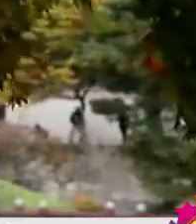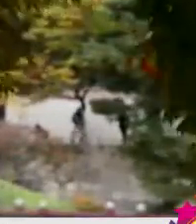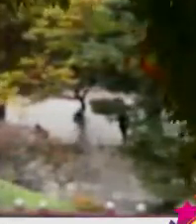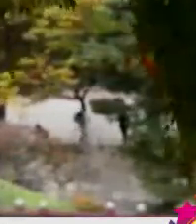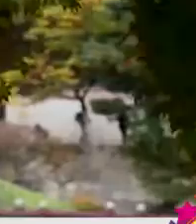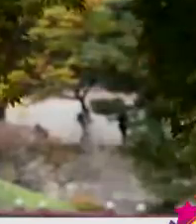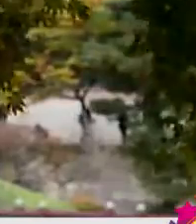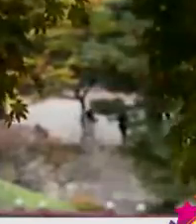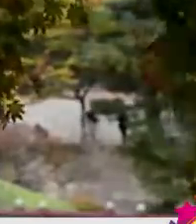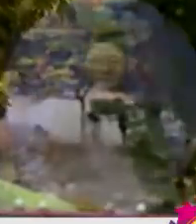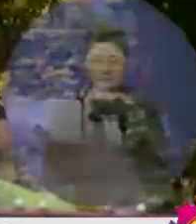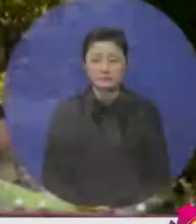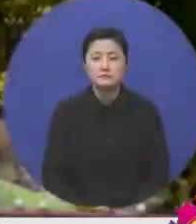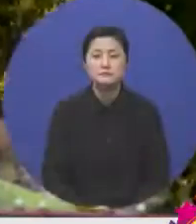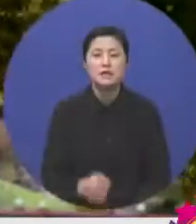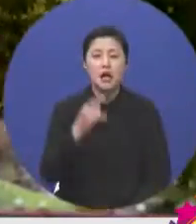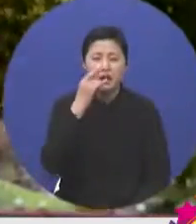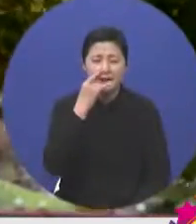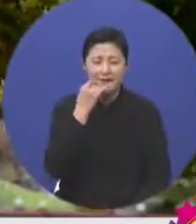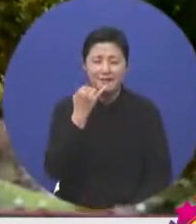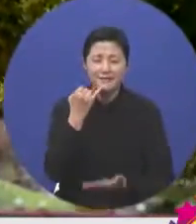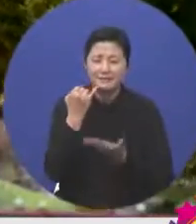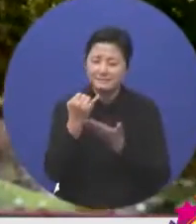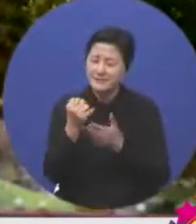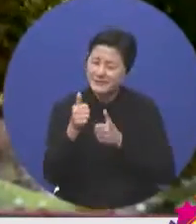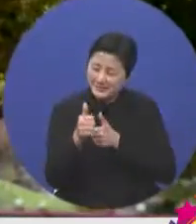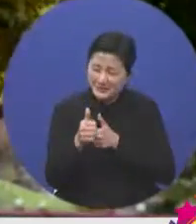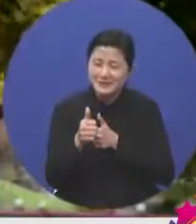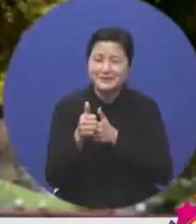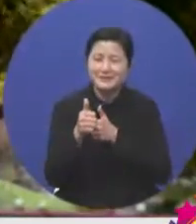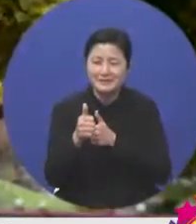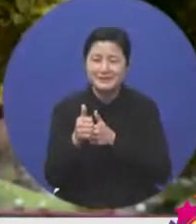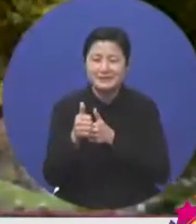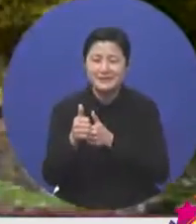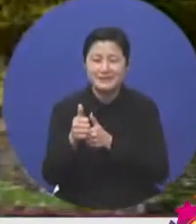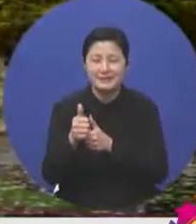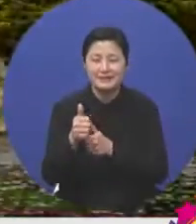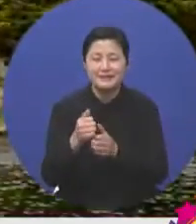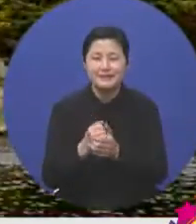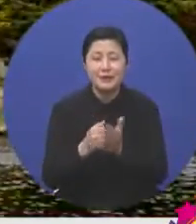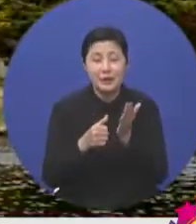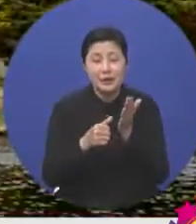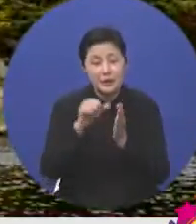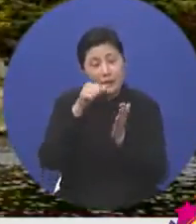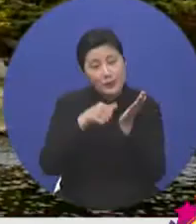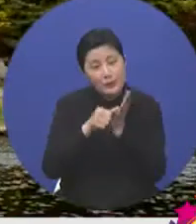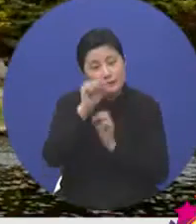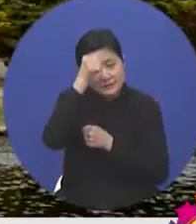어머님 따라 어머